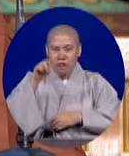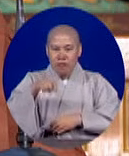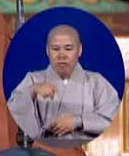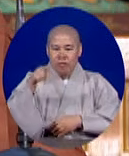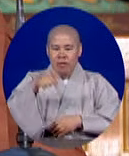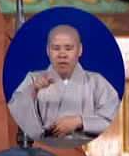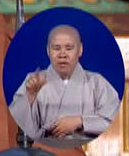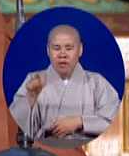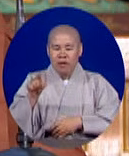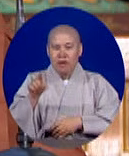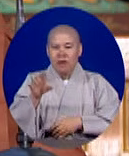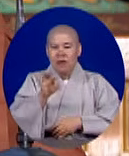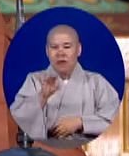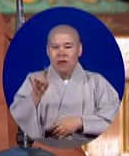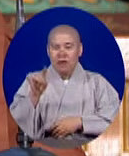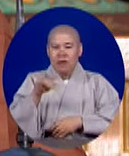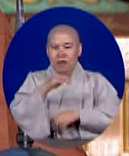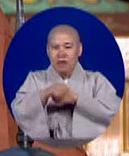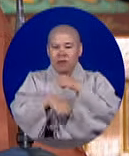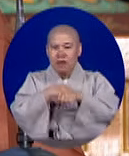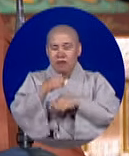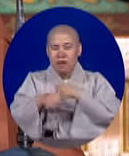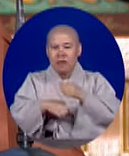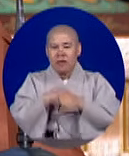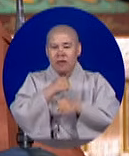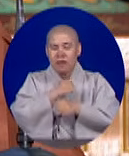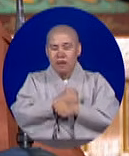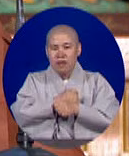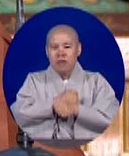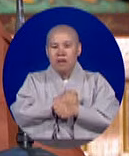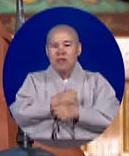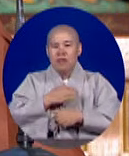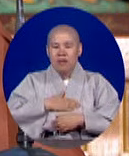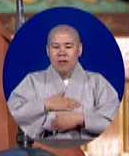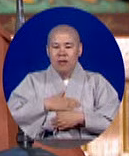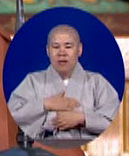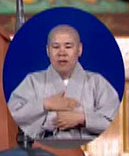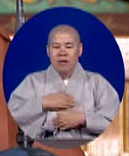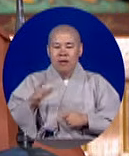무에 자제한 삶을 사신 분을 도인이라고 그래요.